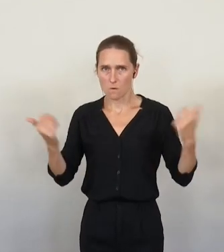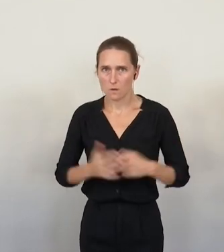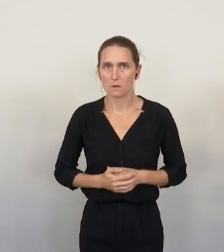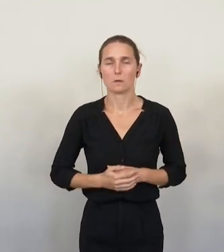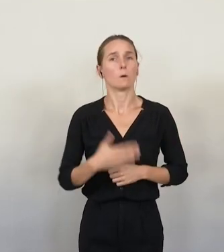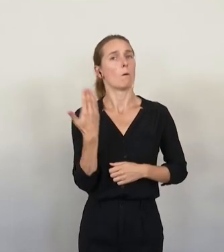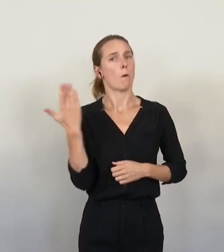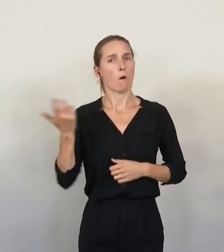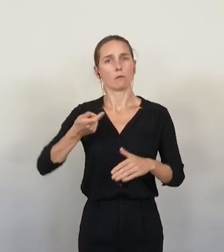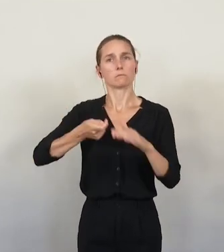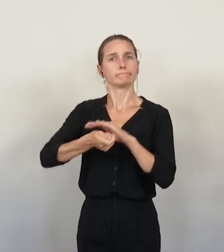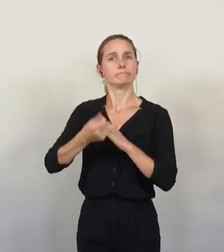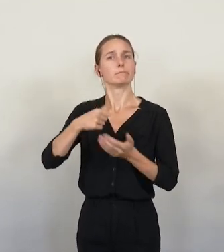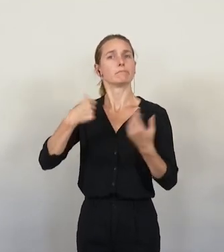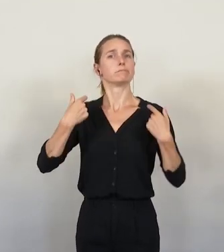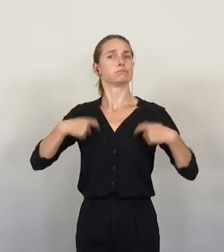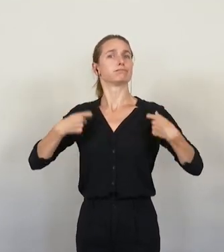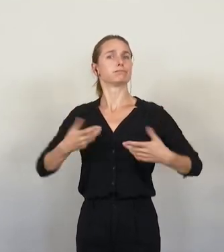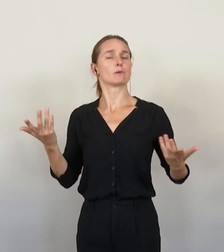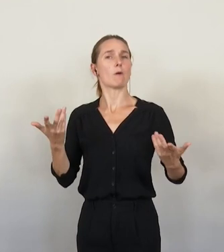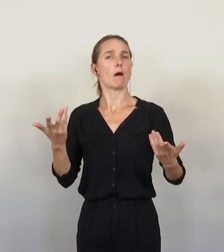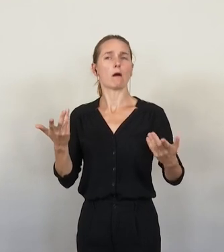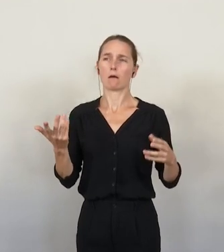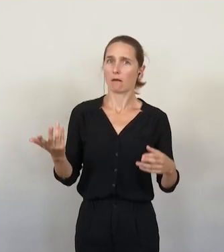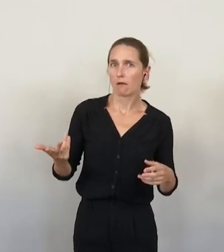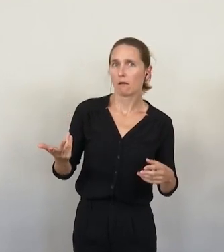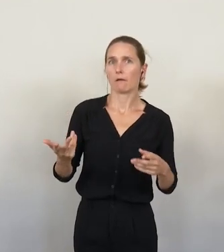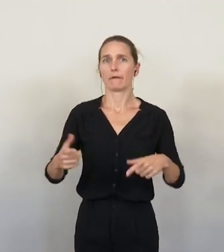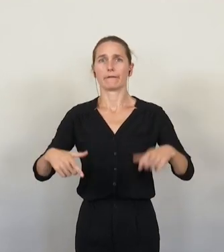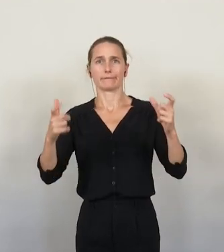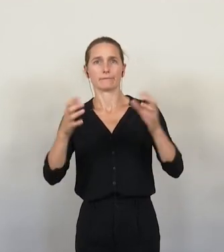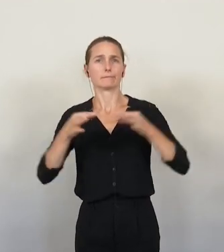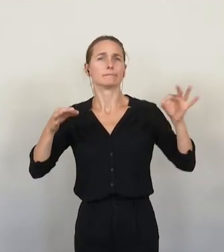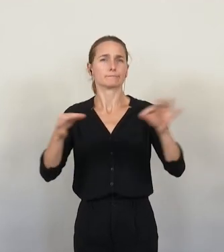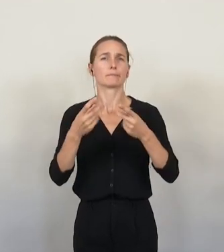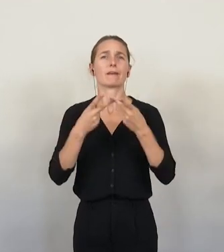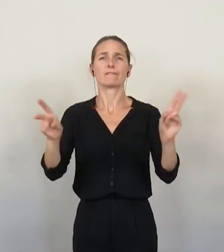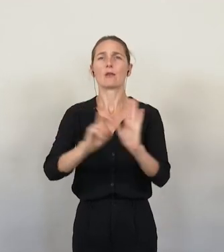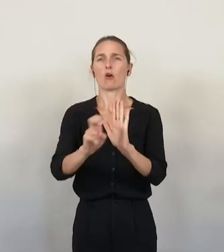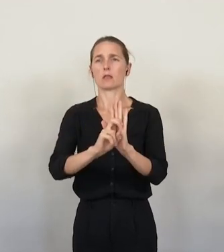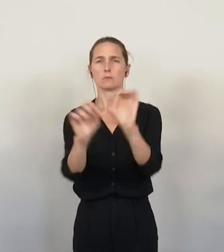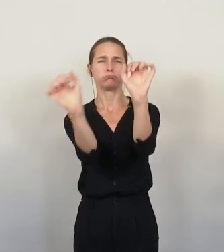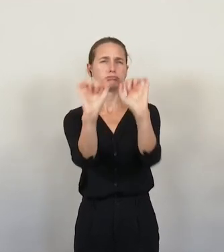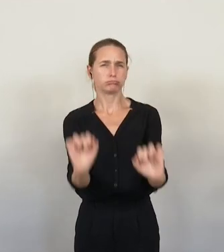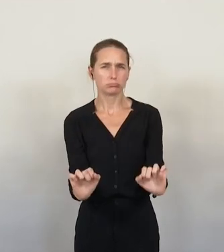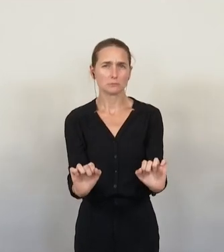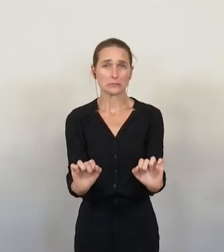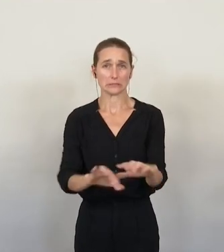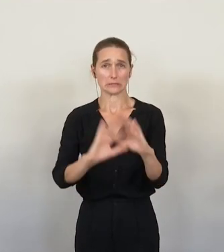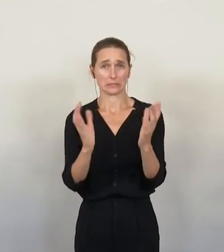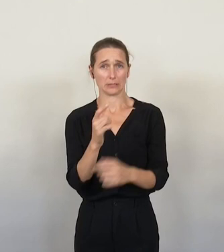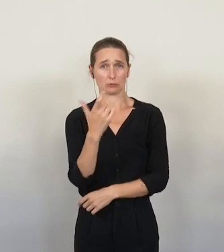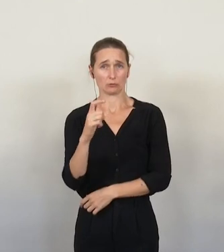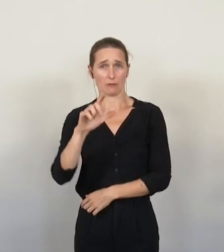que nous découvrons dans ces ce rendu acte nettoyage des locaux de la ville de Grenoble 220000 € 220 00